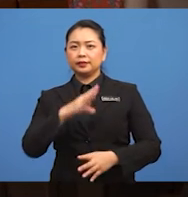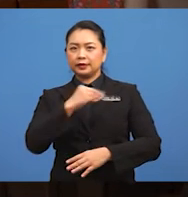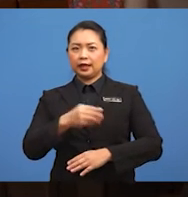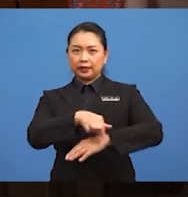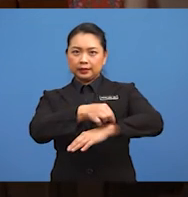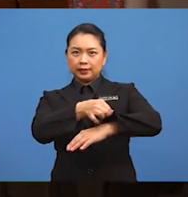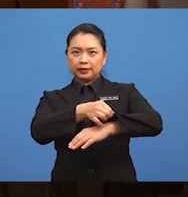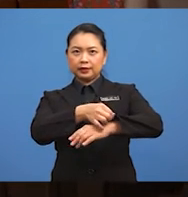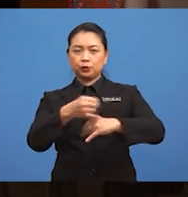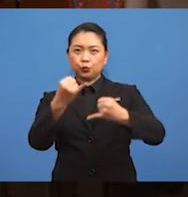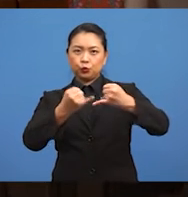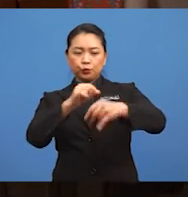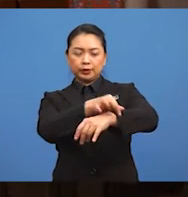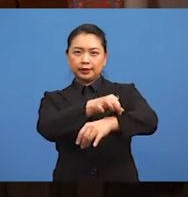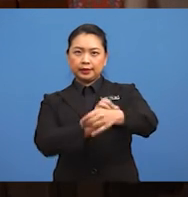lengan.